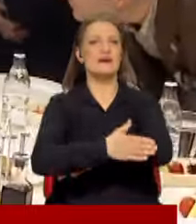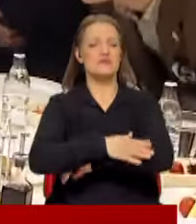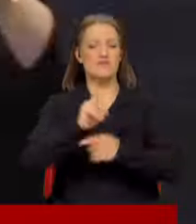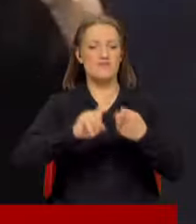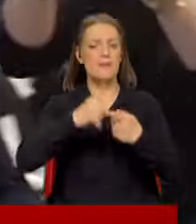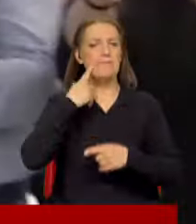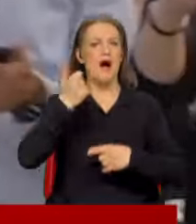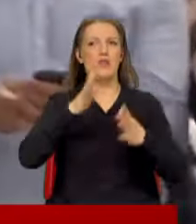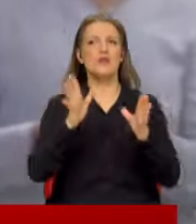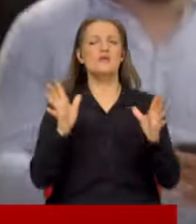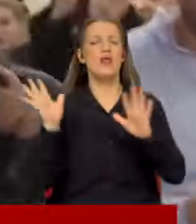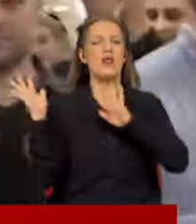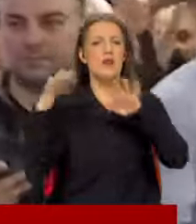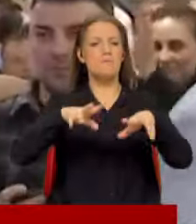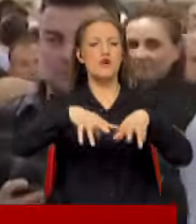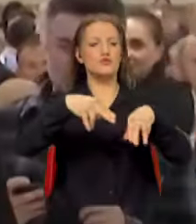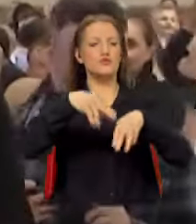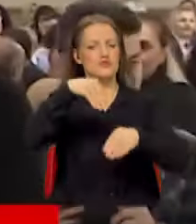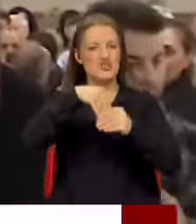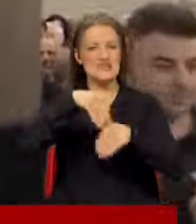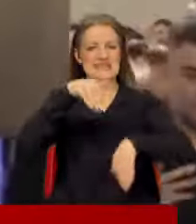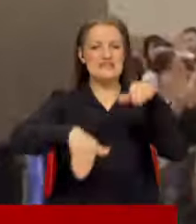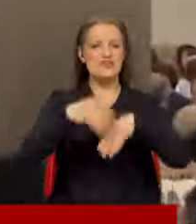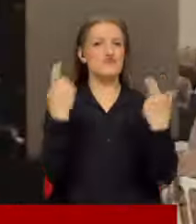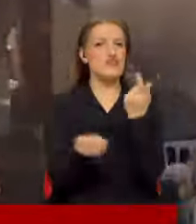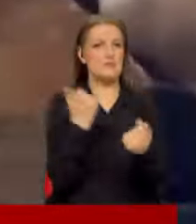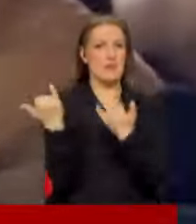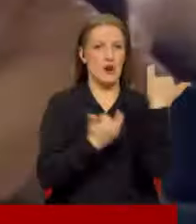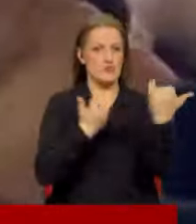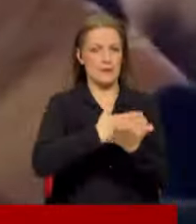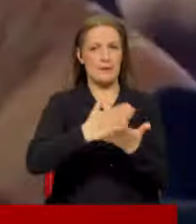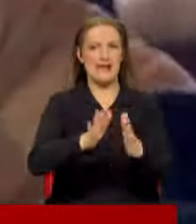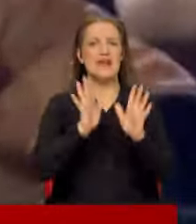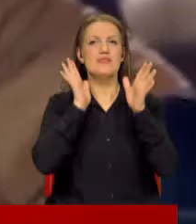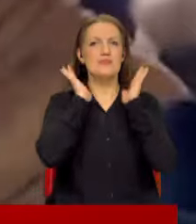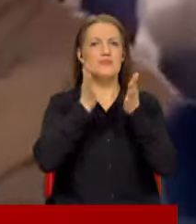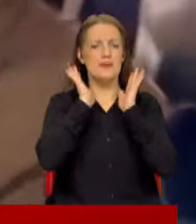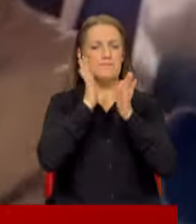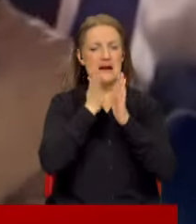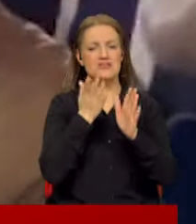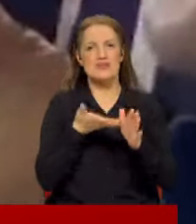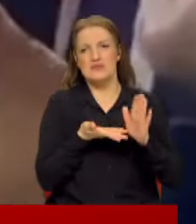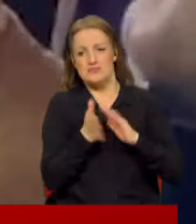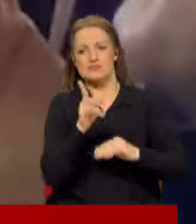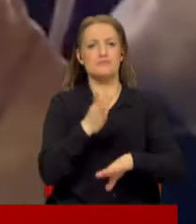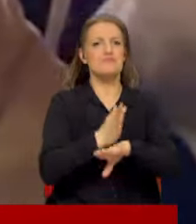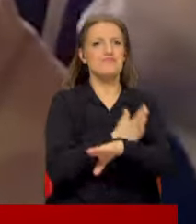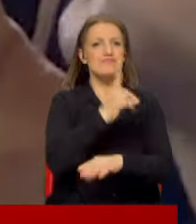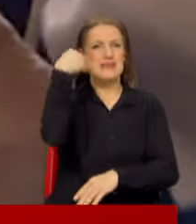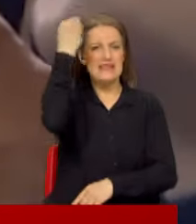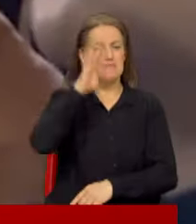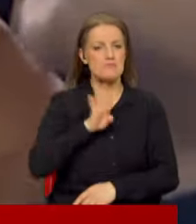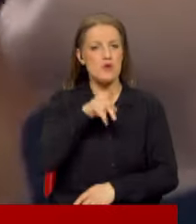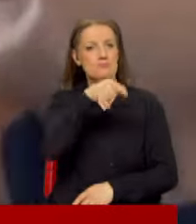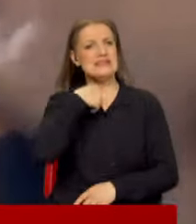ve bakanların topyekün Murat Kurum için seçim çalışması tartışması sürerken teravih namazı çıkışı bir vatandaş İmamoğlu'na biz